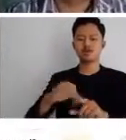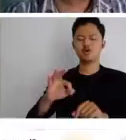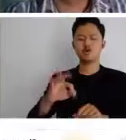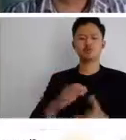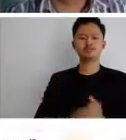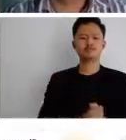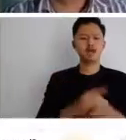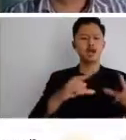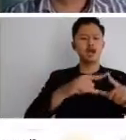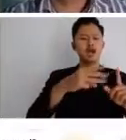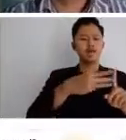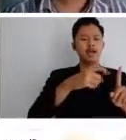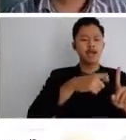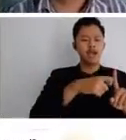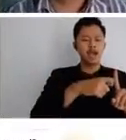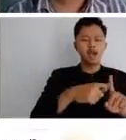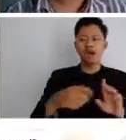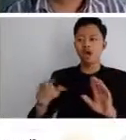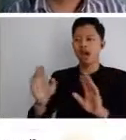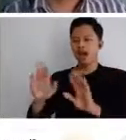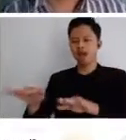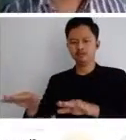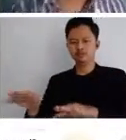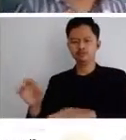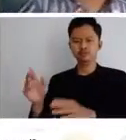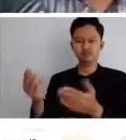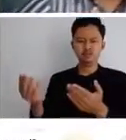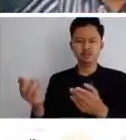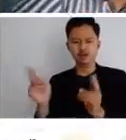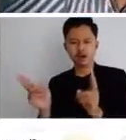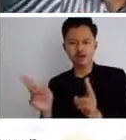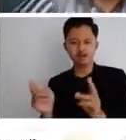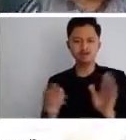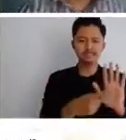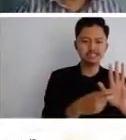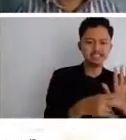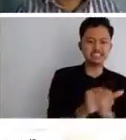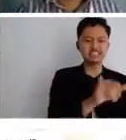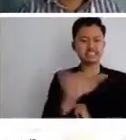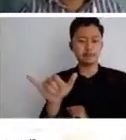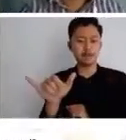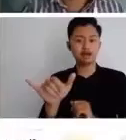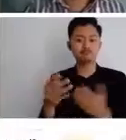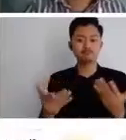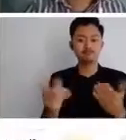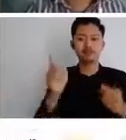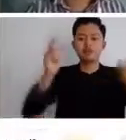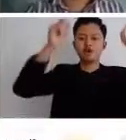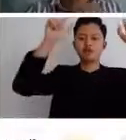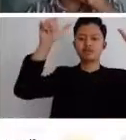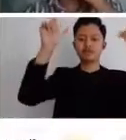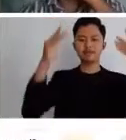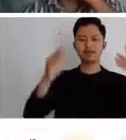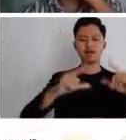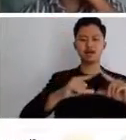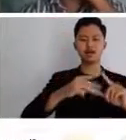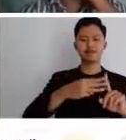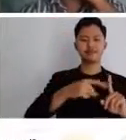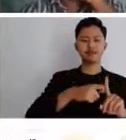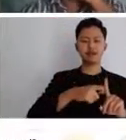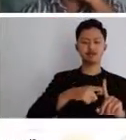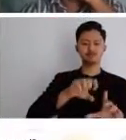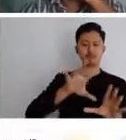ABK sama dengan anak reguler atau anak normal? Kan tadi kita konsepnya anak ABK digabungkan